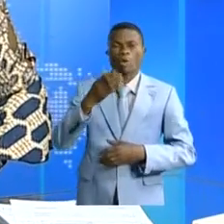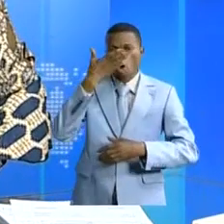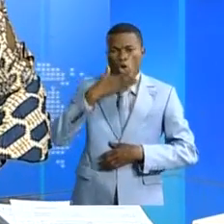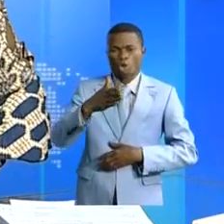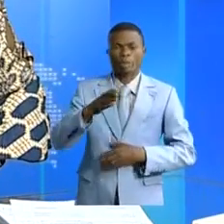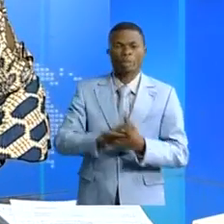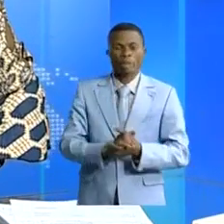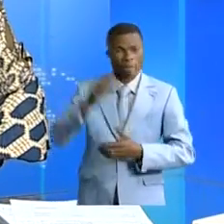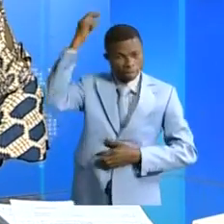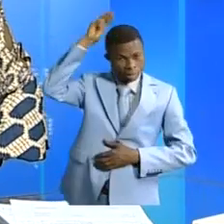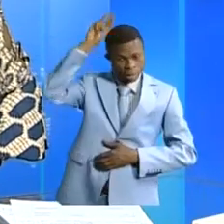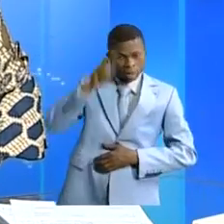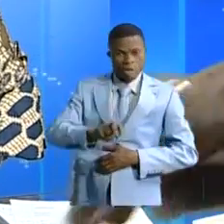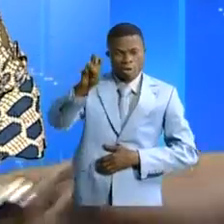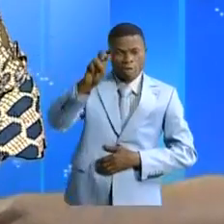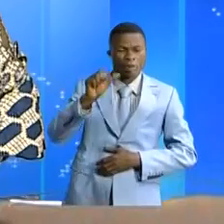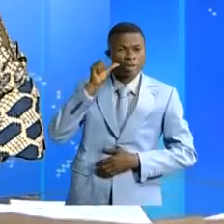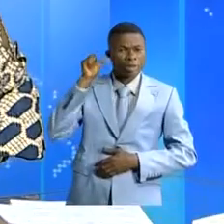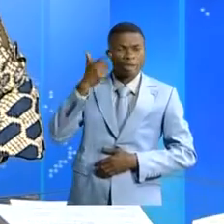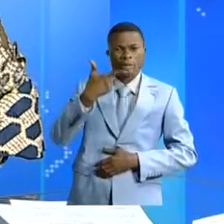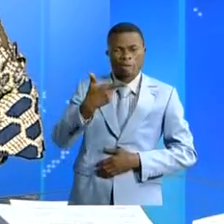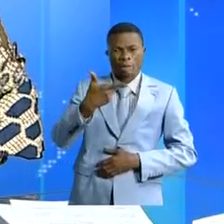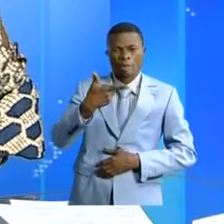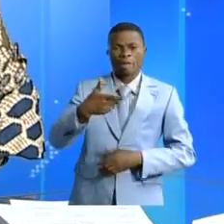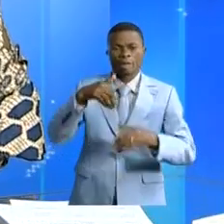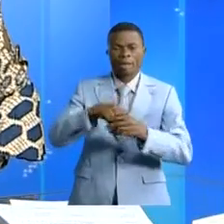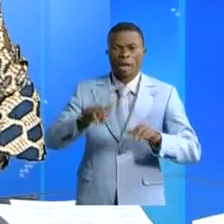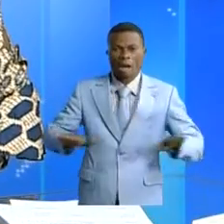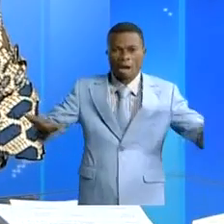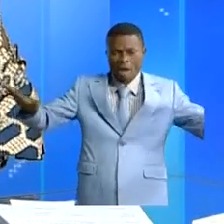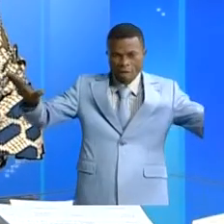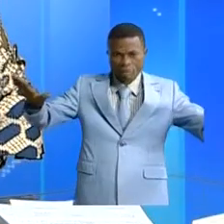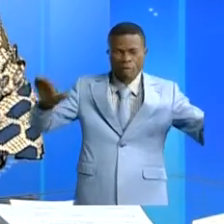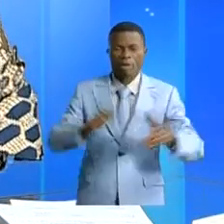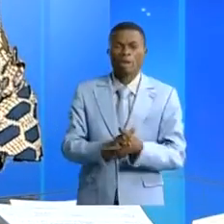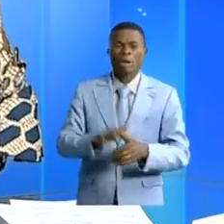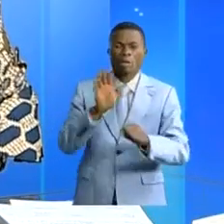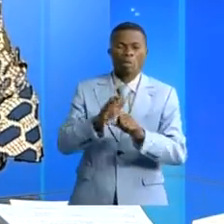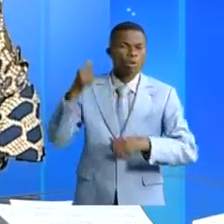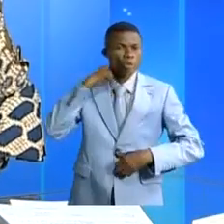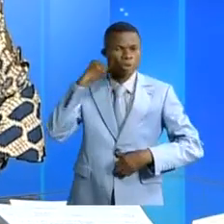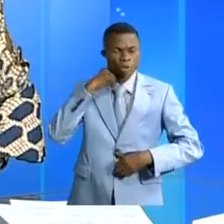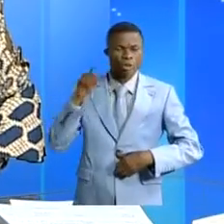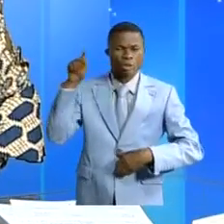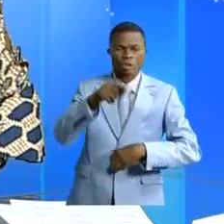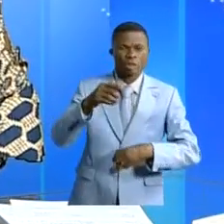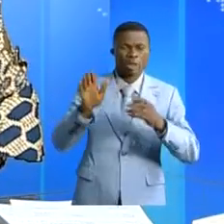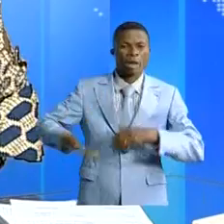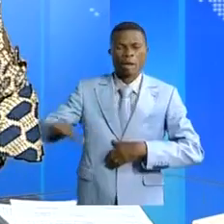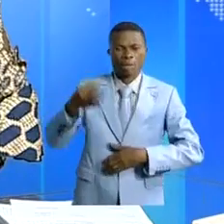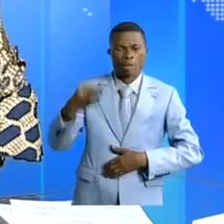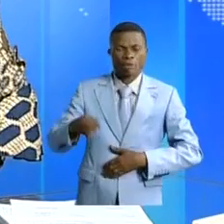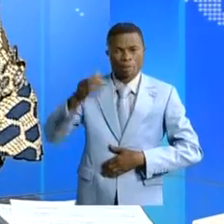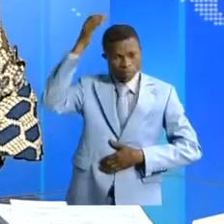a été évacué ce mardi à bord d'un avion médicalisé pour Paris en France. Laurent Monsengwo